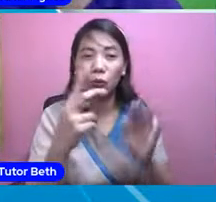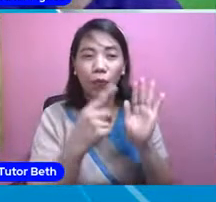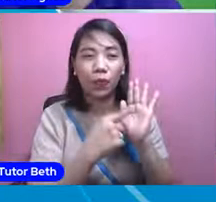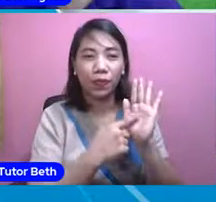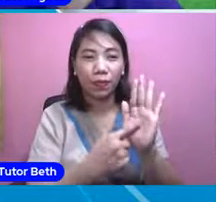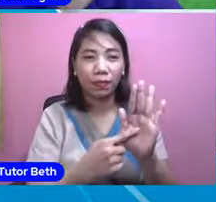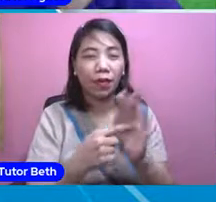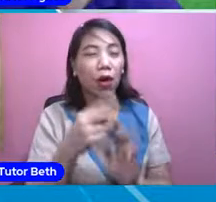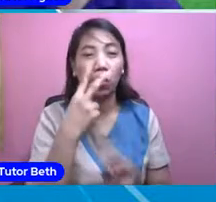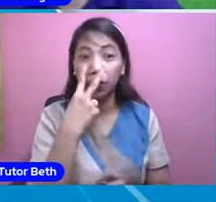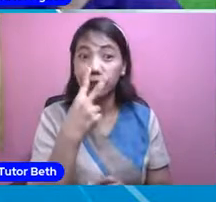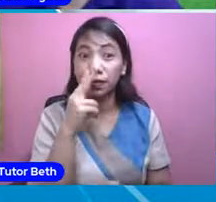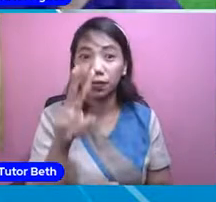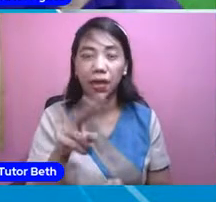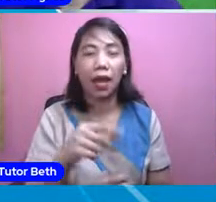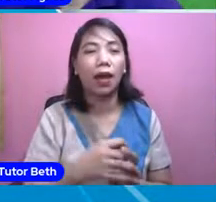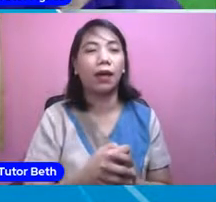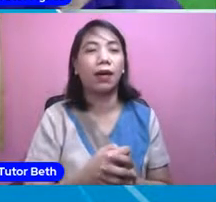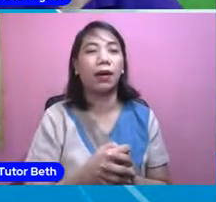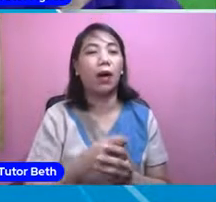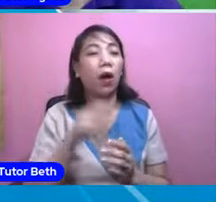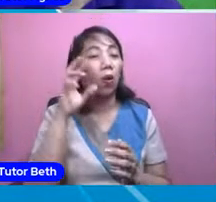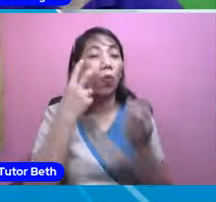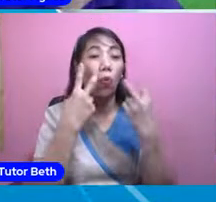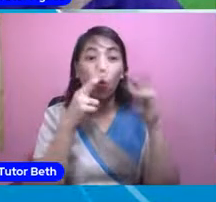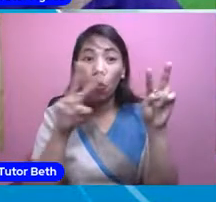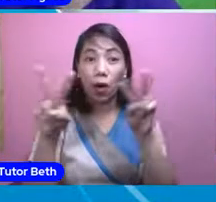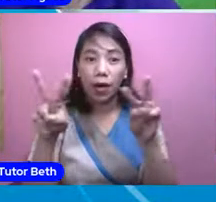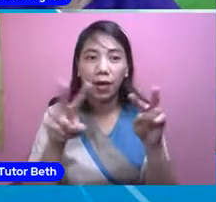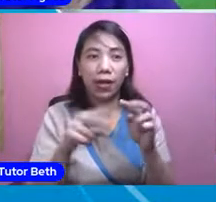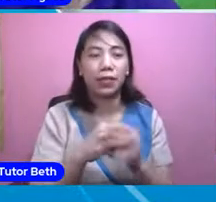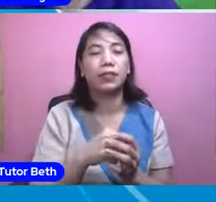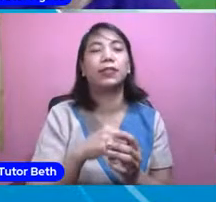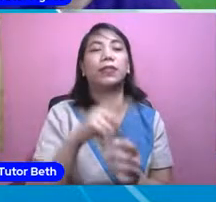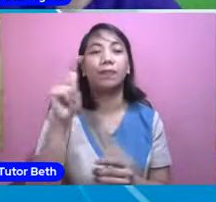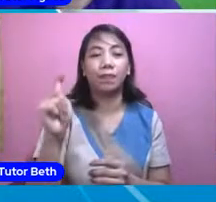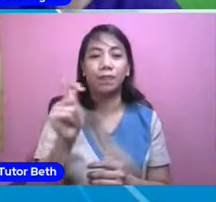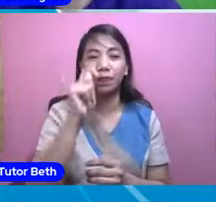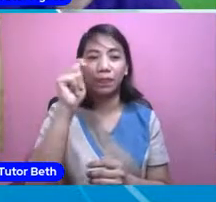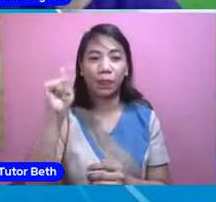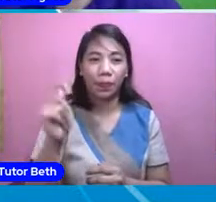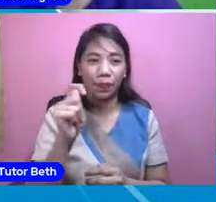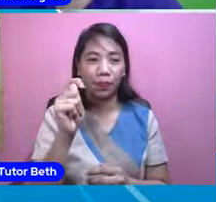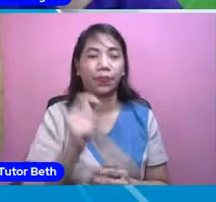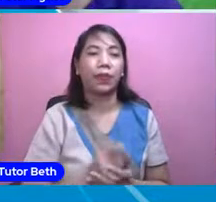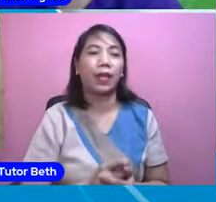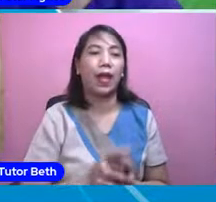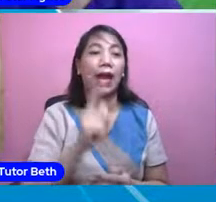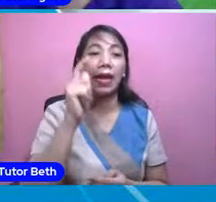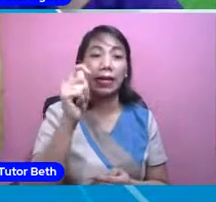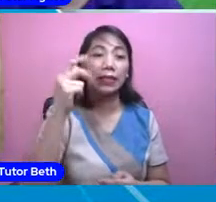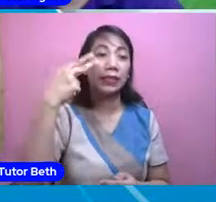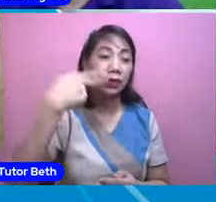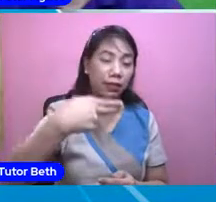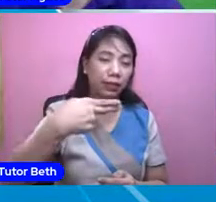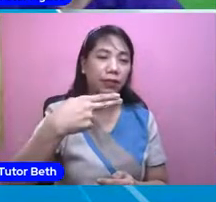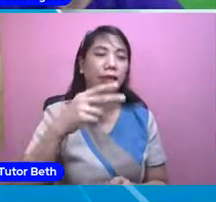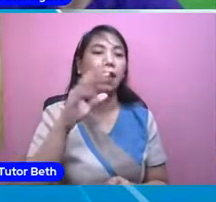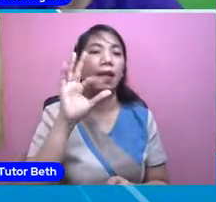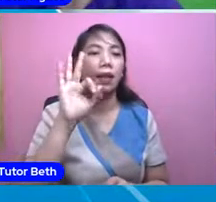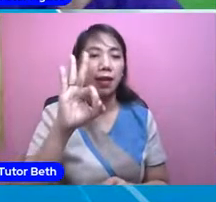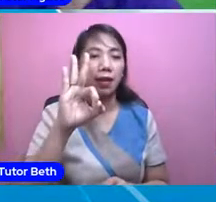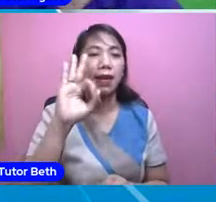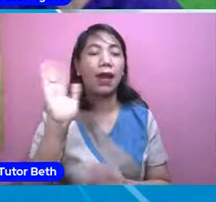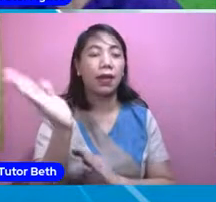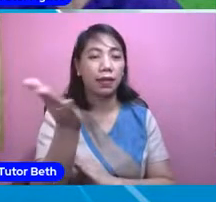sa Spend Itulay. Ang oras, tuwing Martes po at tuwing Webes sa ganap na alas